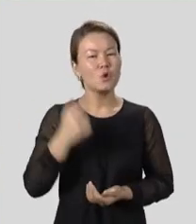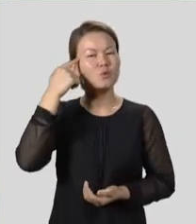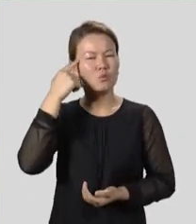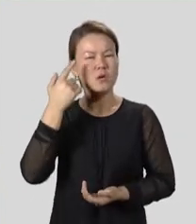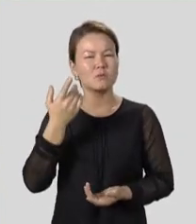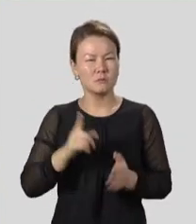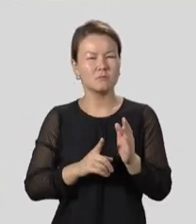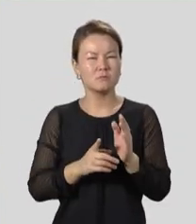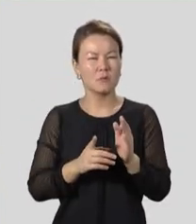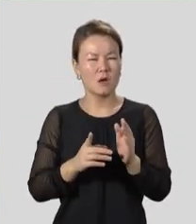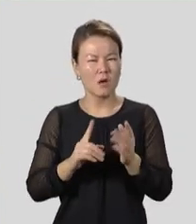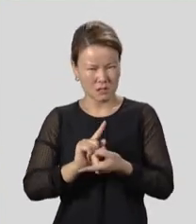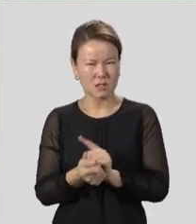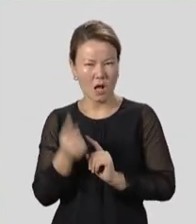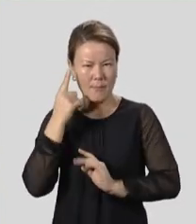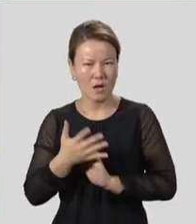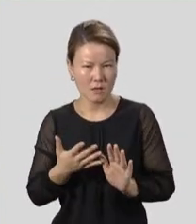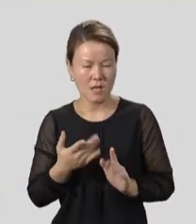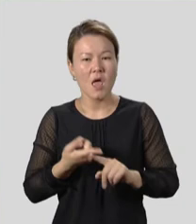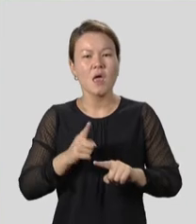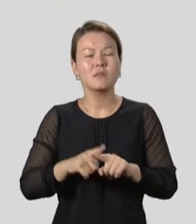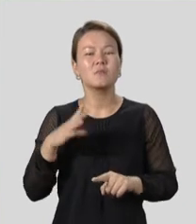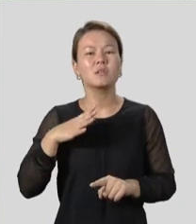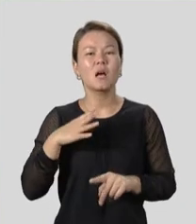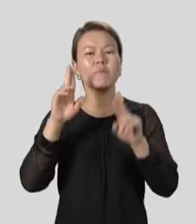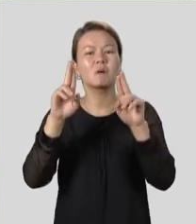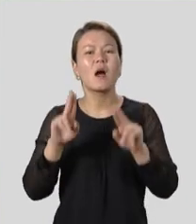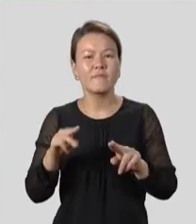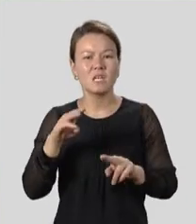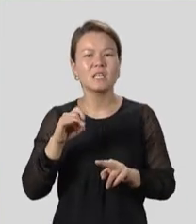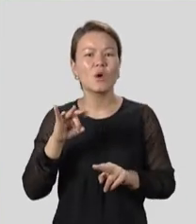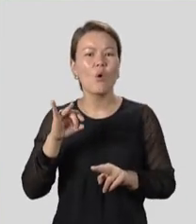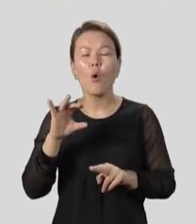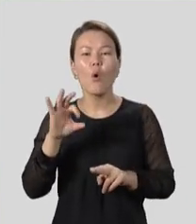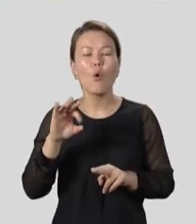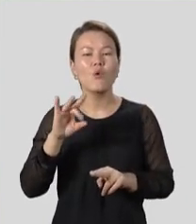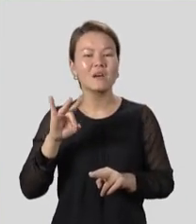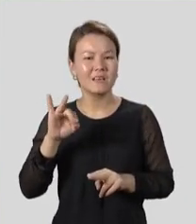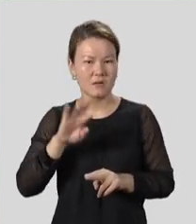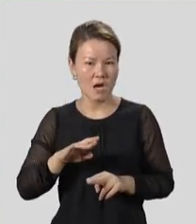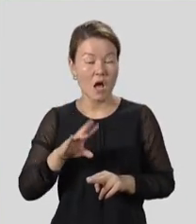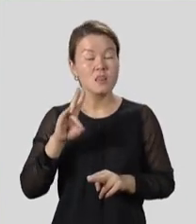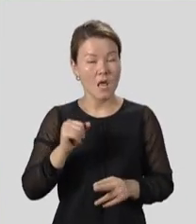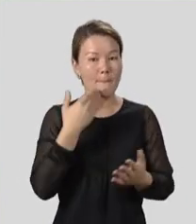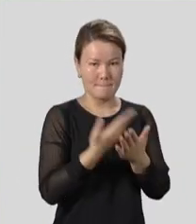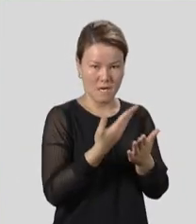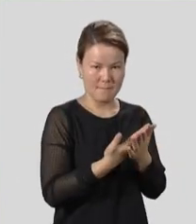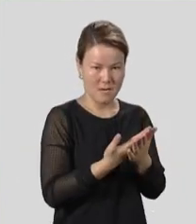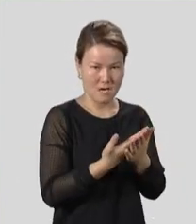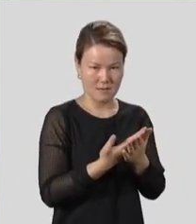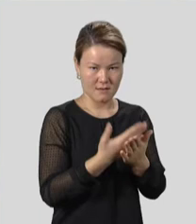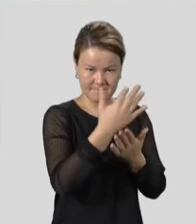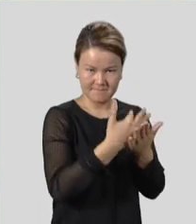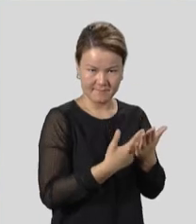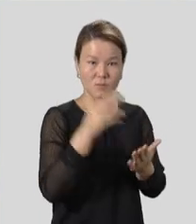стало понятнее. Это была теория. Но ведь верно говорят, на примерах учатся.